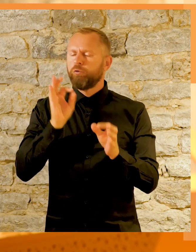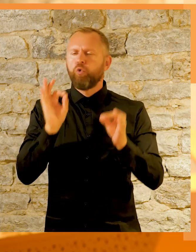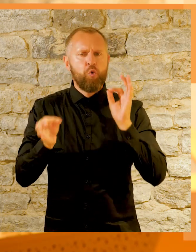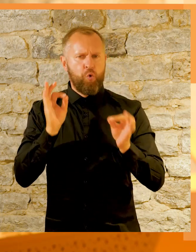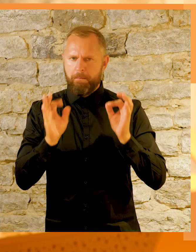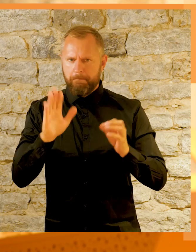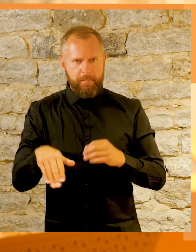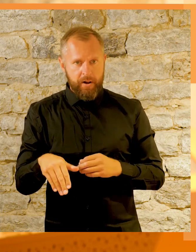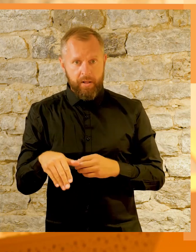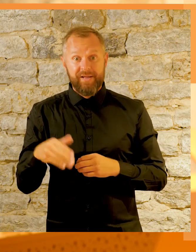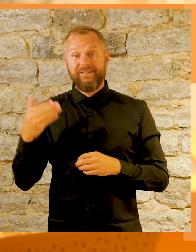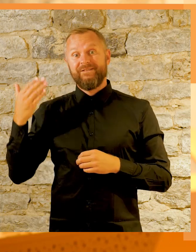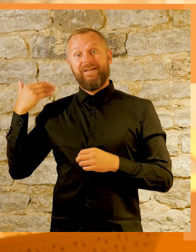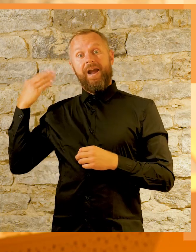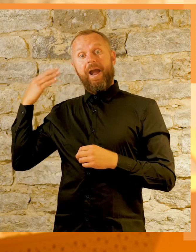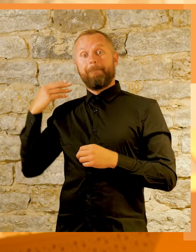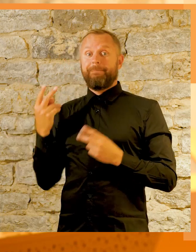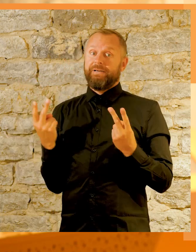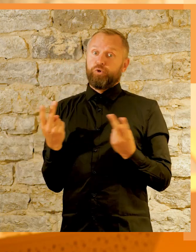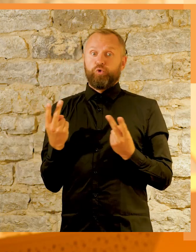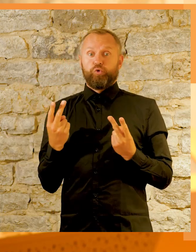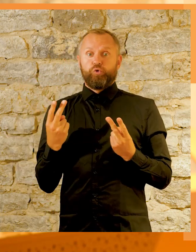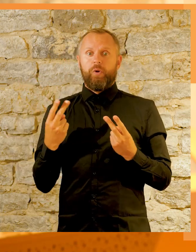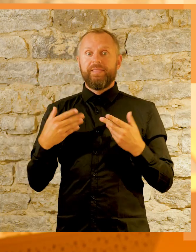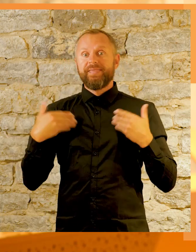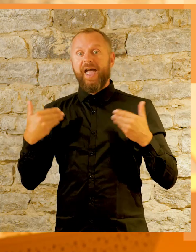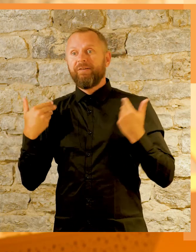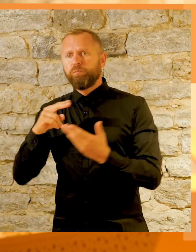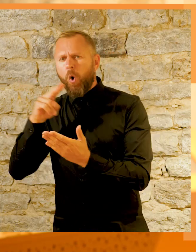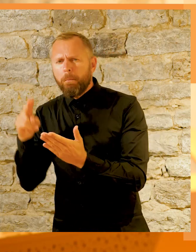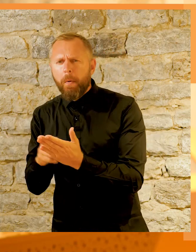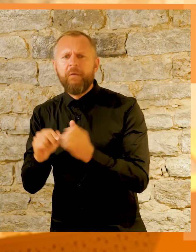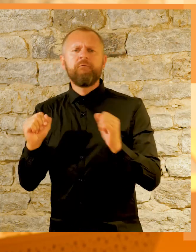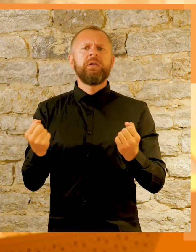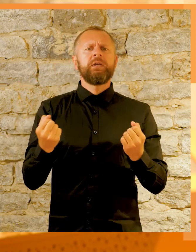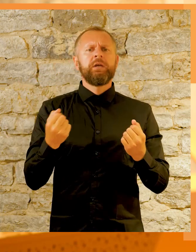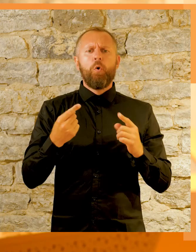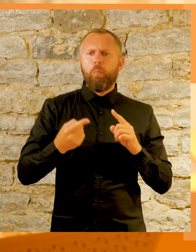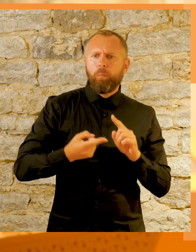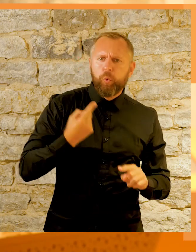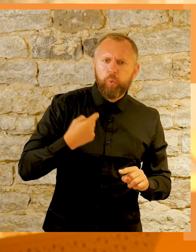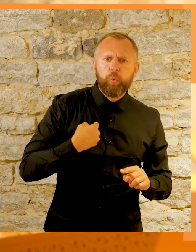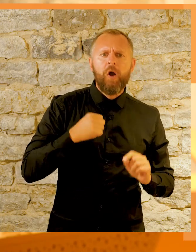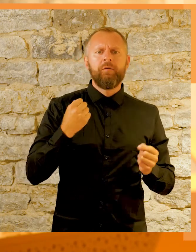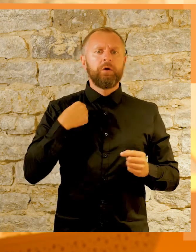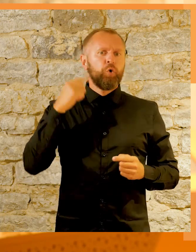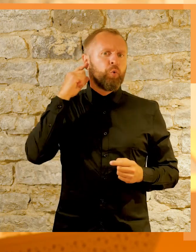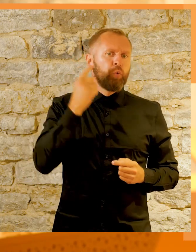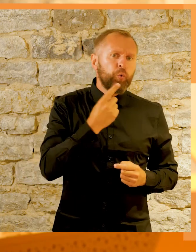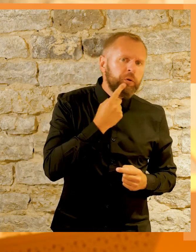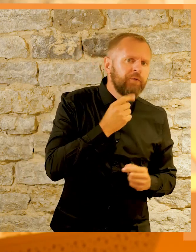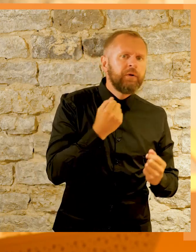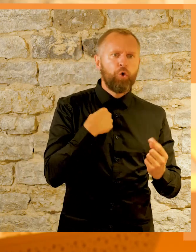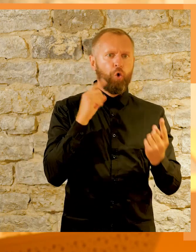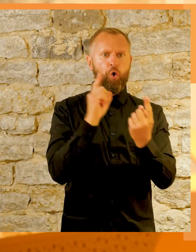tavaline, kui nad pole varem sellise tervisipiiranguga, inimesega, näiteks kurdiga,